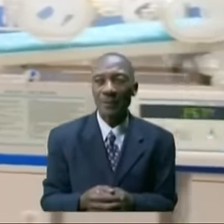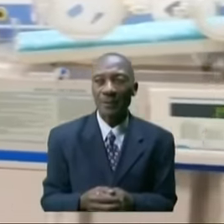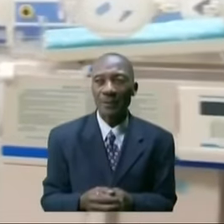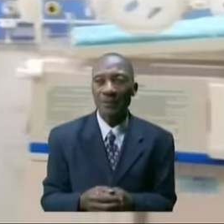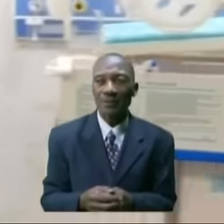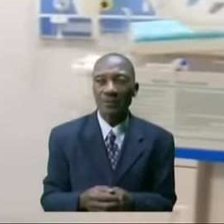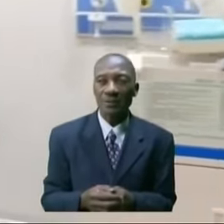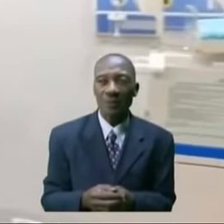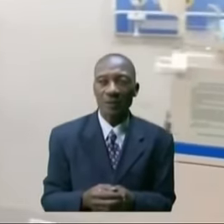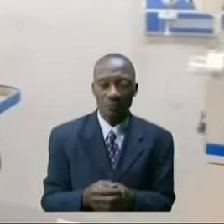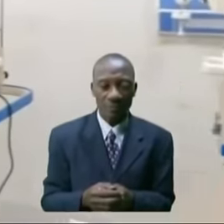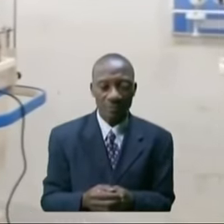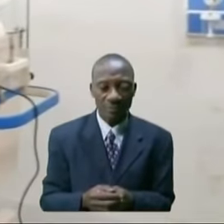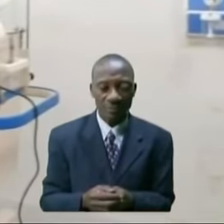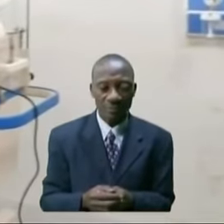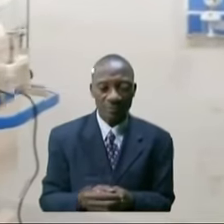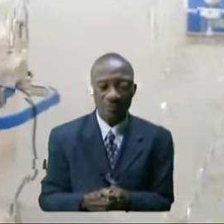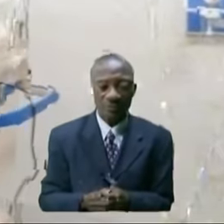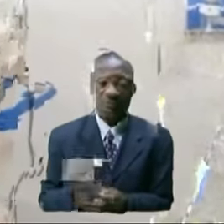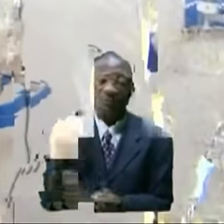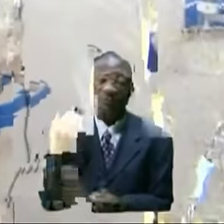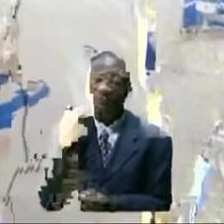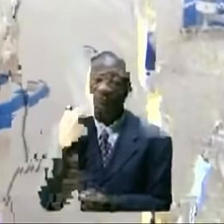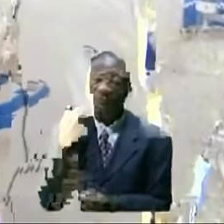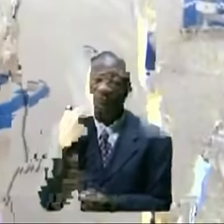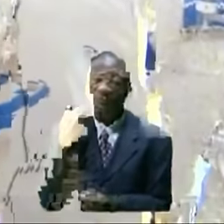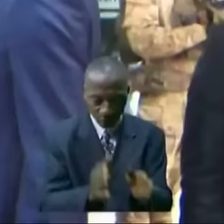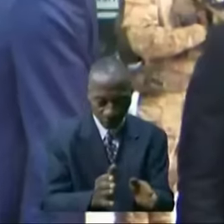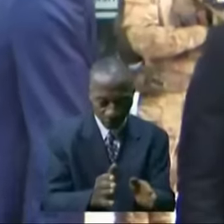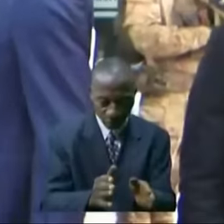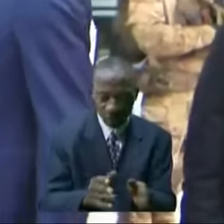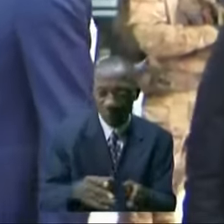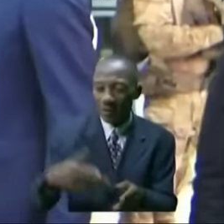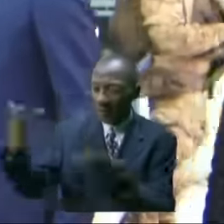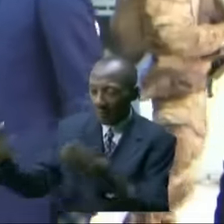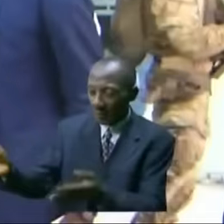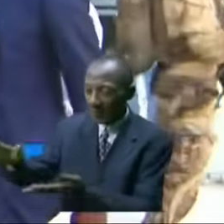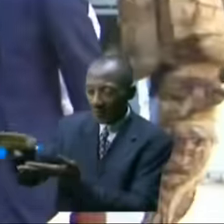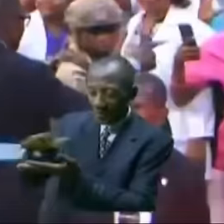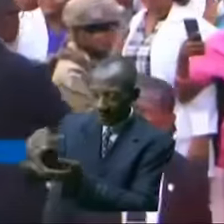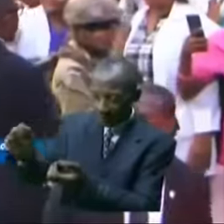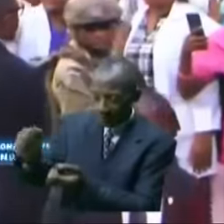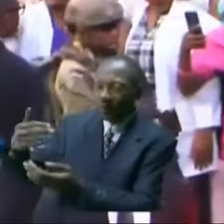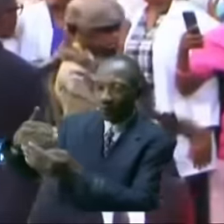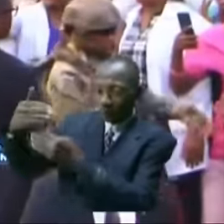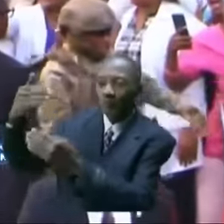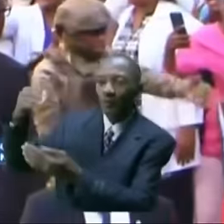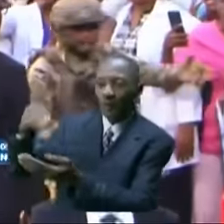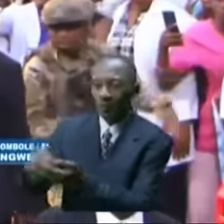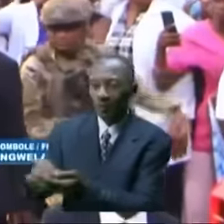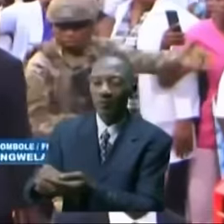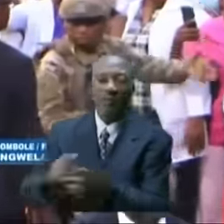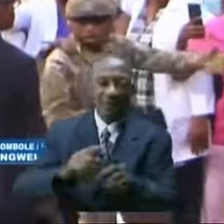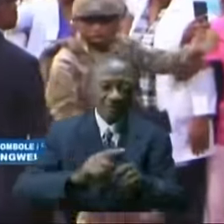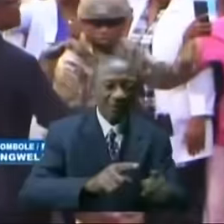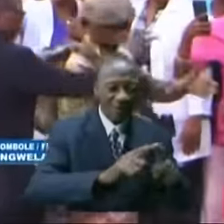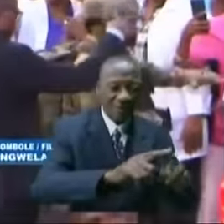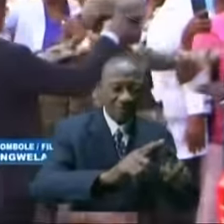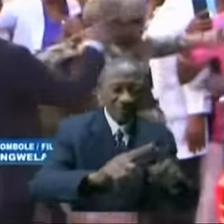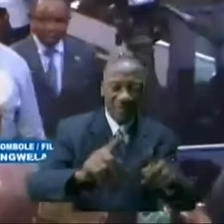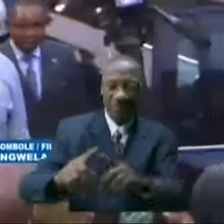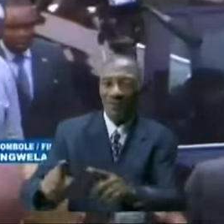débuteront après la délocalisation des patients qui vont occuper les nouveaux bâtiments construits dans le cadre de la première